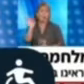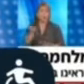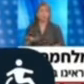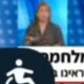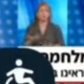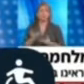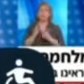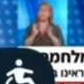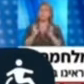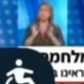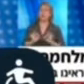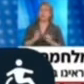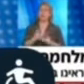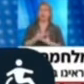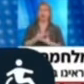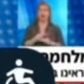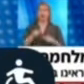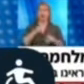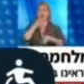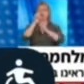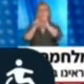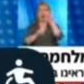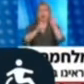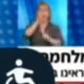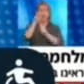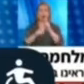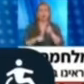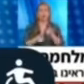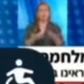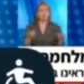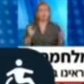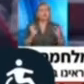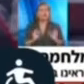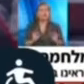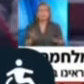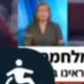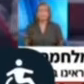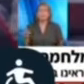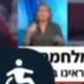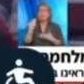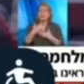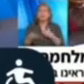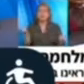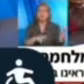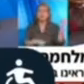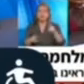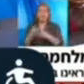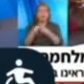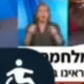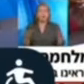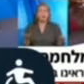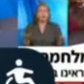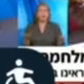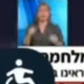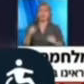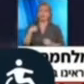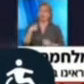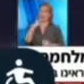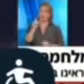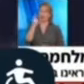קשות שהצטרכו לשאול ועלו לנו בחיי אדם רבים. קורע לב. אני רק משפט אחד, ולא נכביר בזה יותר.